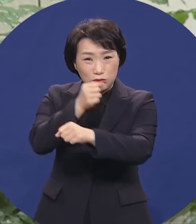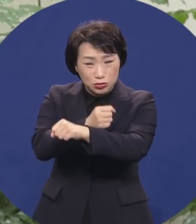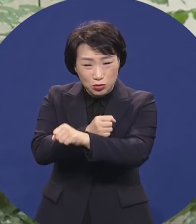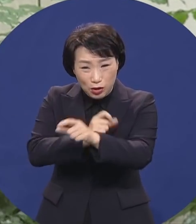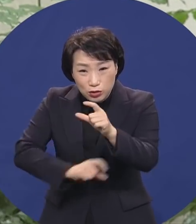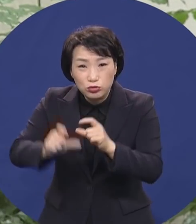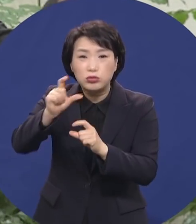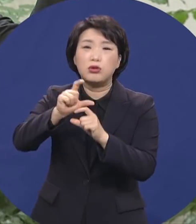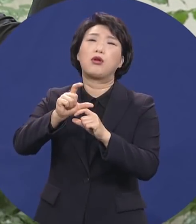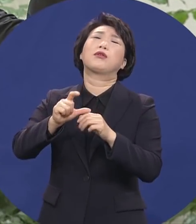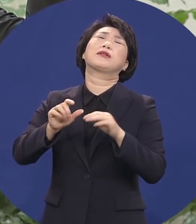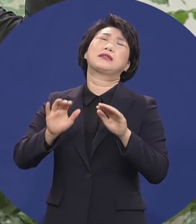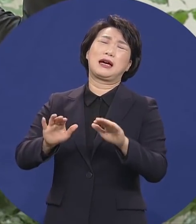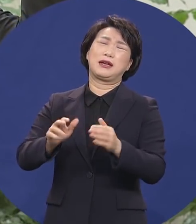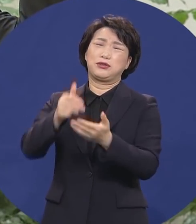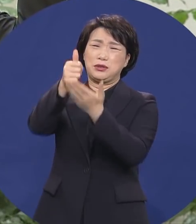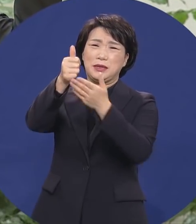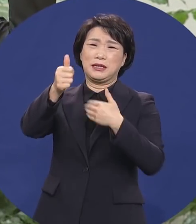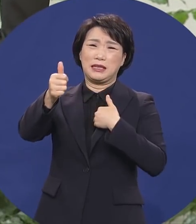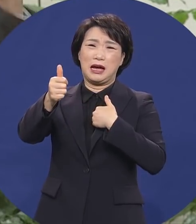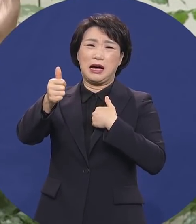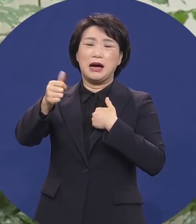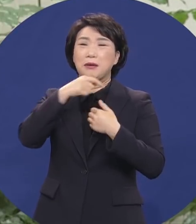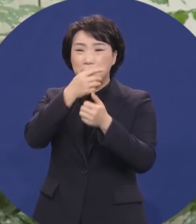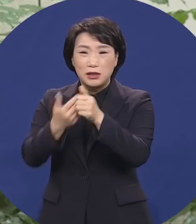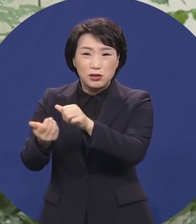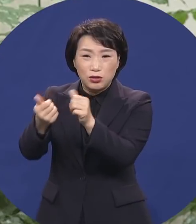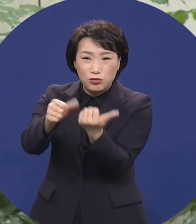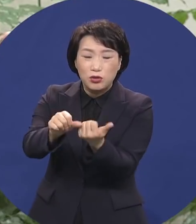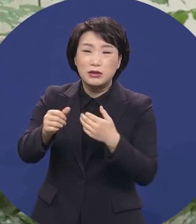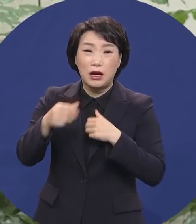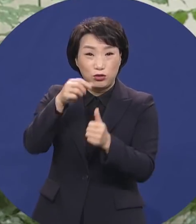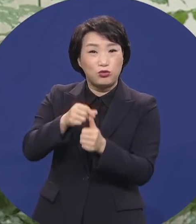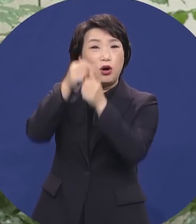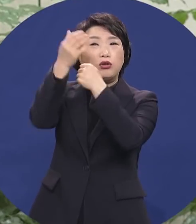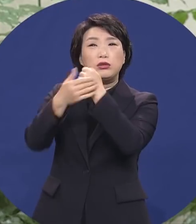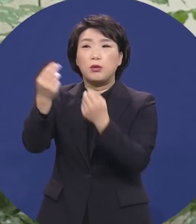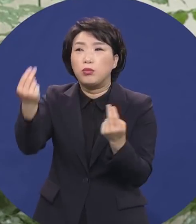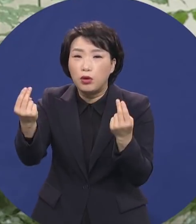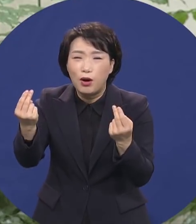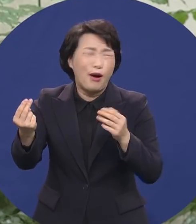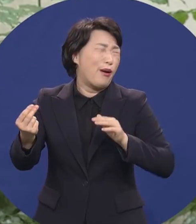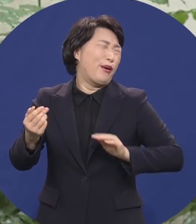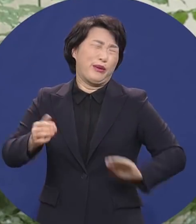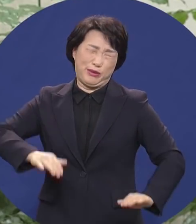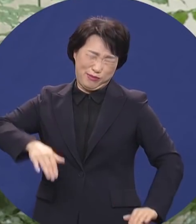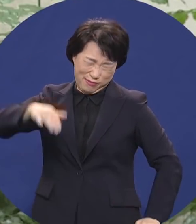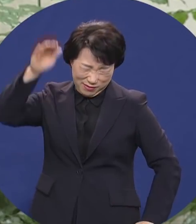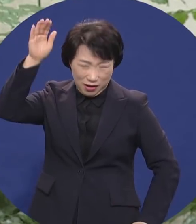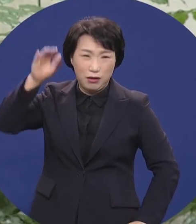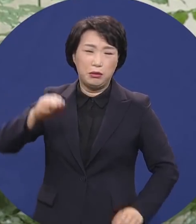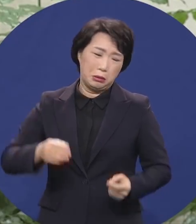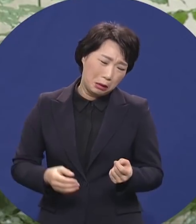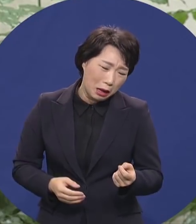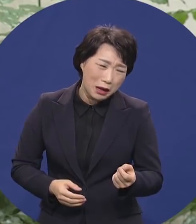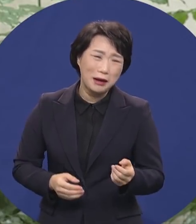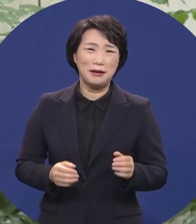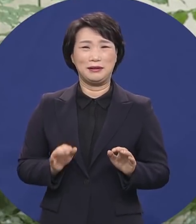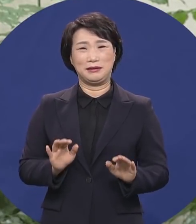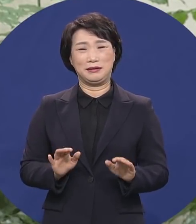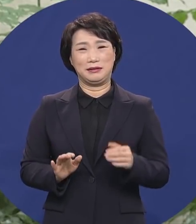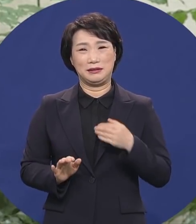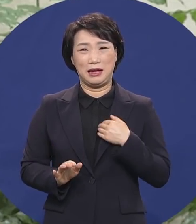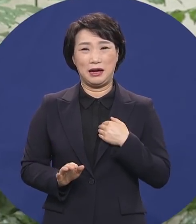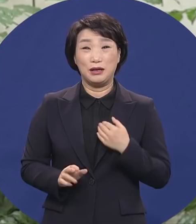하면 할수록 주님이 나에게 피 흘려 구원하신 은혜의 비경은 너무 초라합니다.